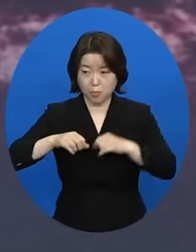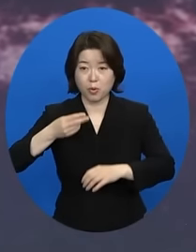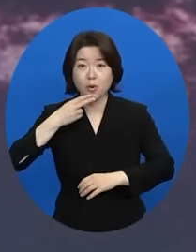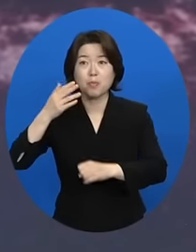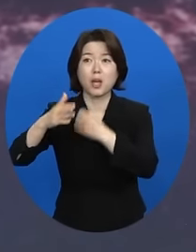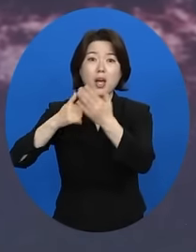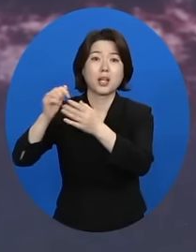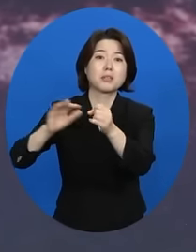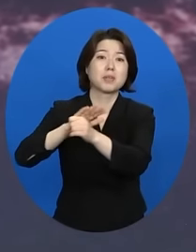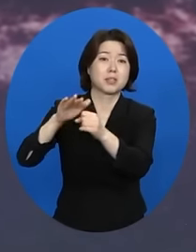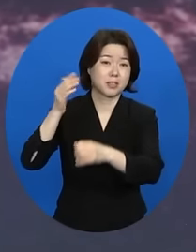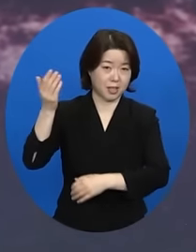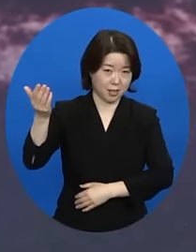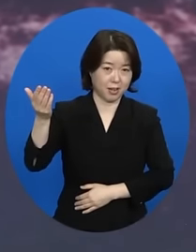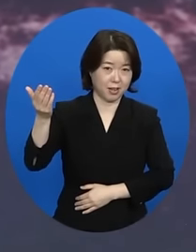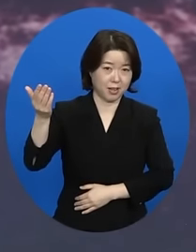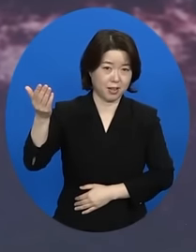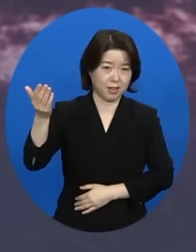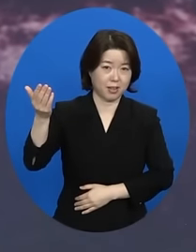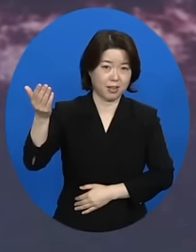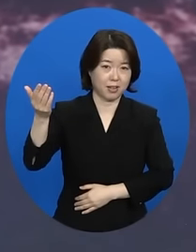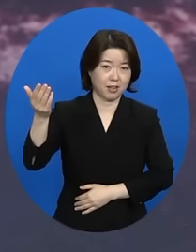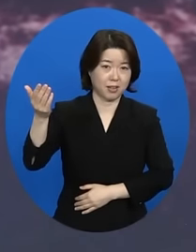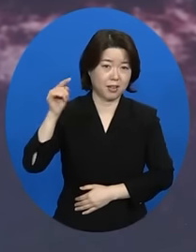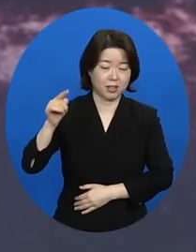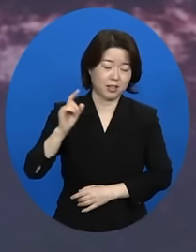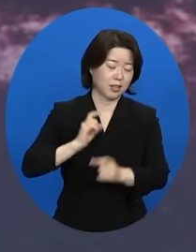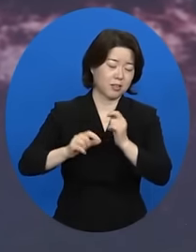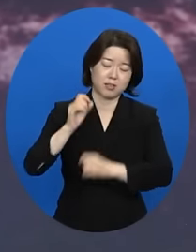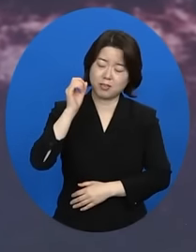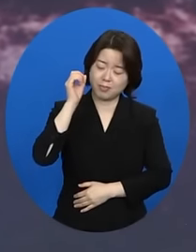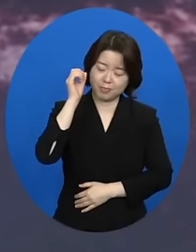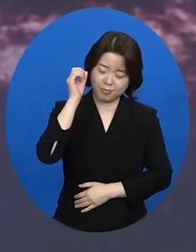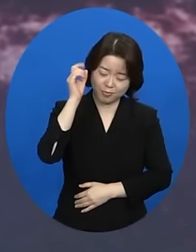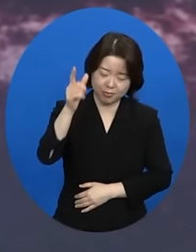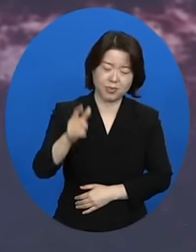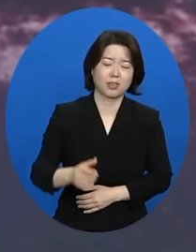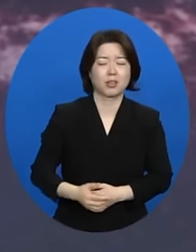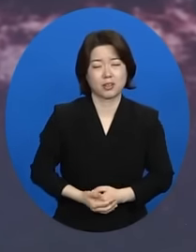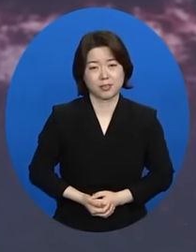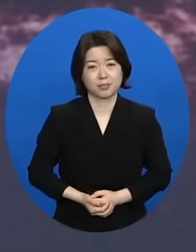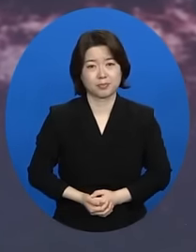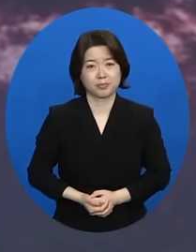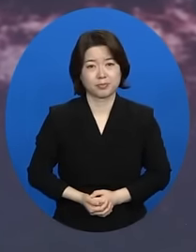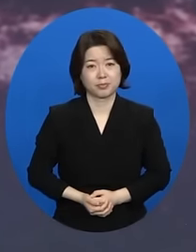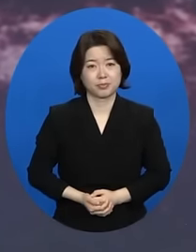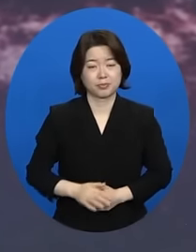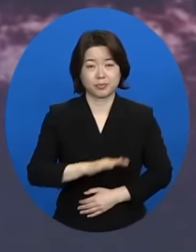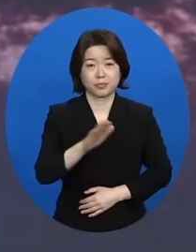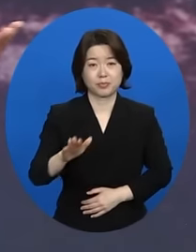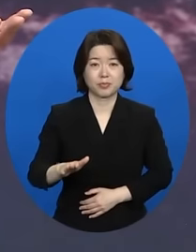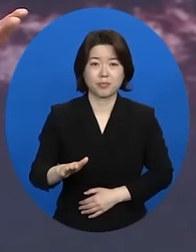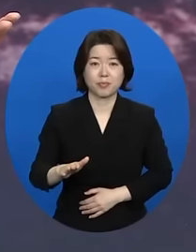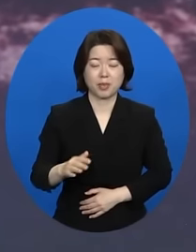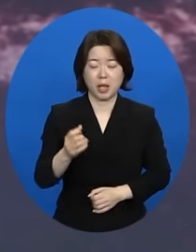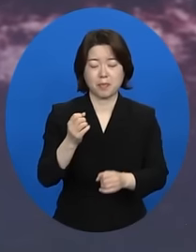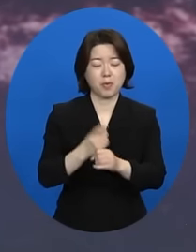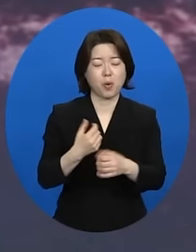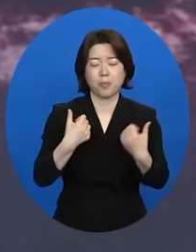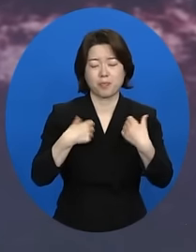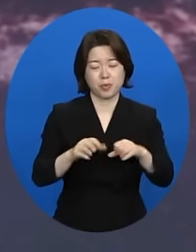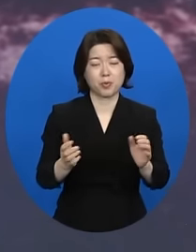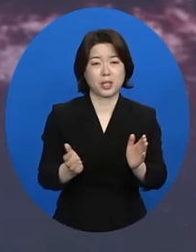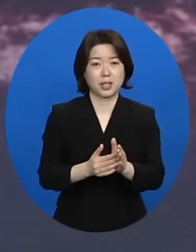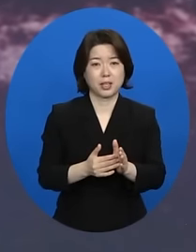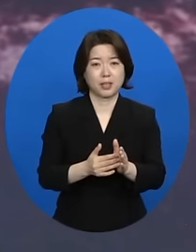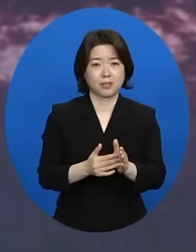사랑. 그게 더 대단하시지 않습니까? 우리 같았으면 벌써 포기했을 텐데